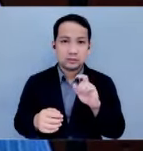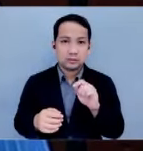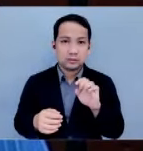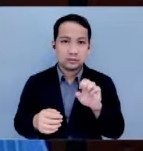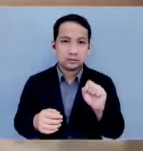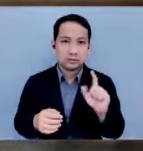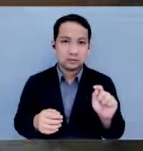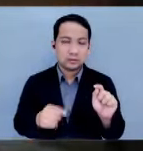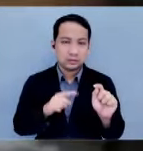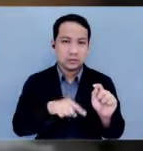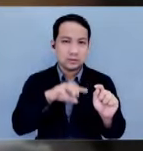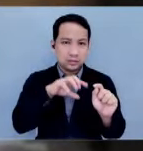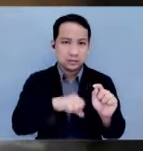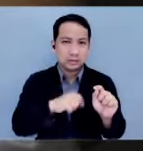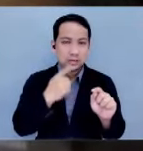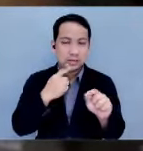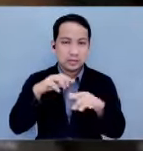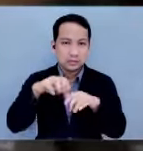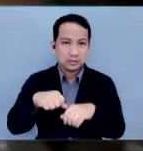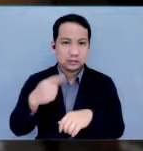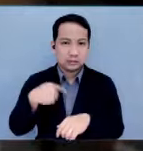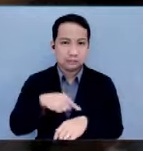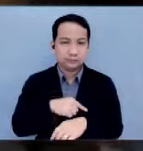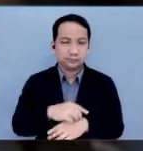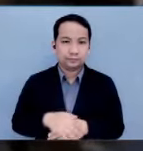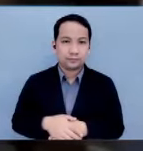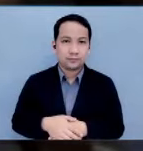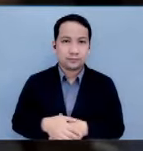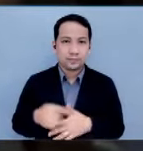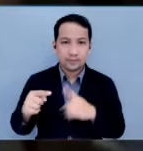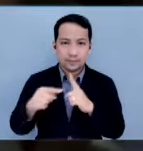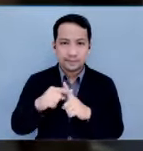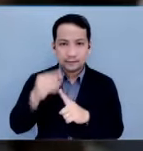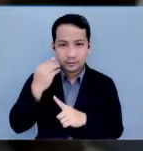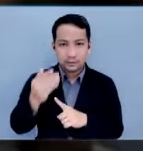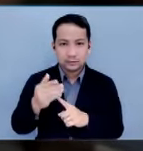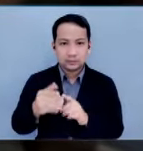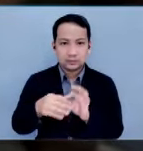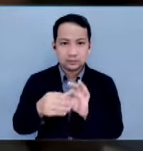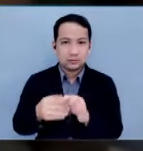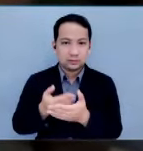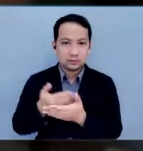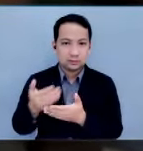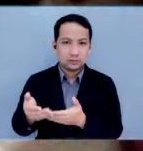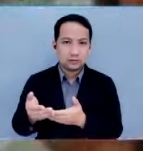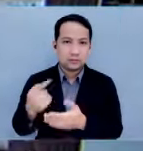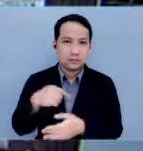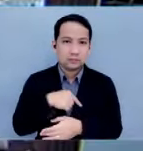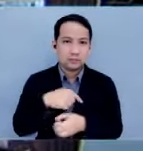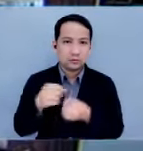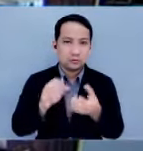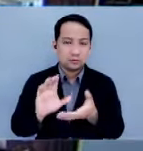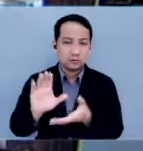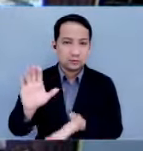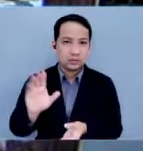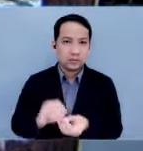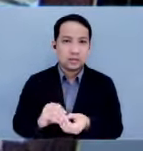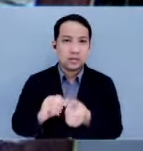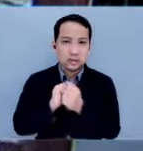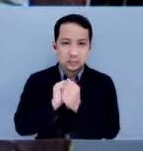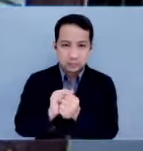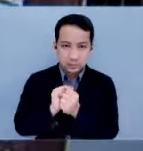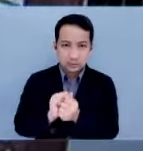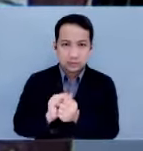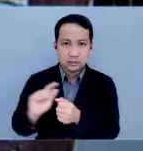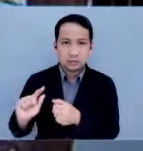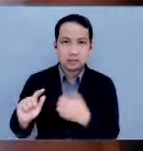nahuli natin sila. Dahil positibo sa test buy ang mga suspect, agad ikinasa ang buy bust operation. Kasama rin nahuli ng mga pulis